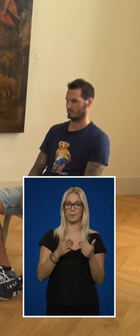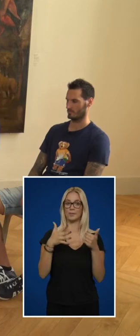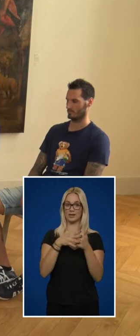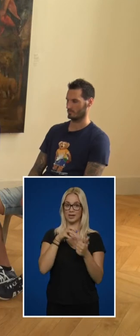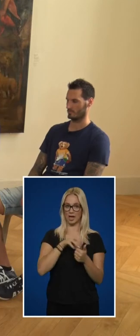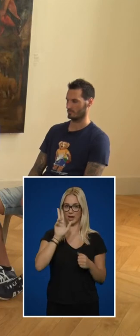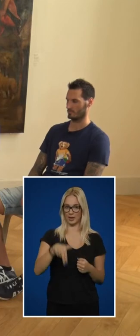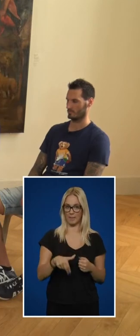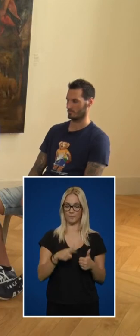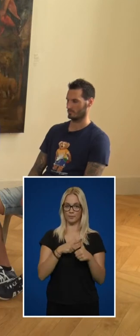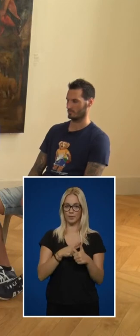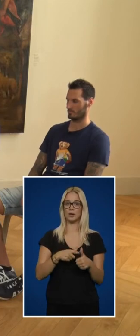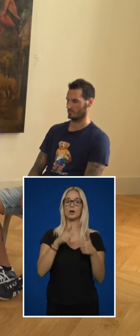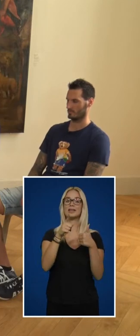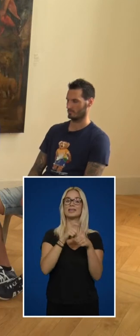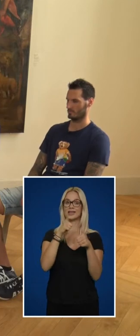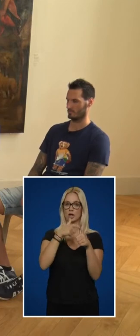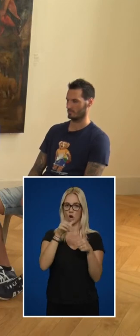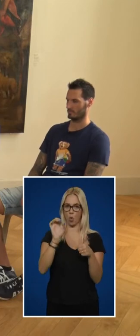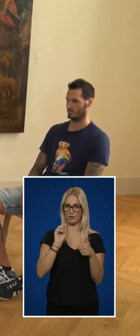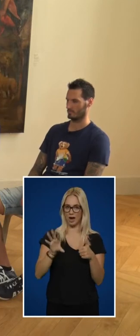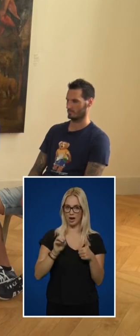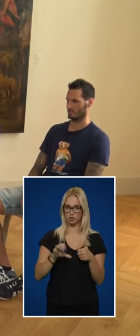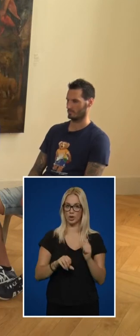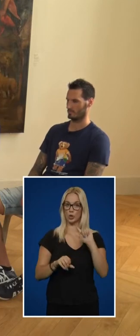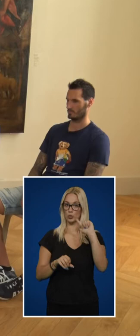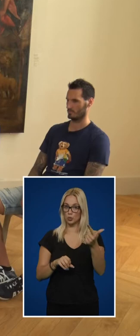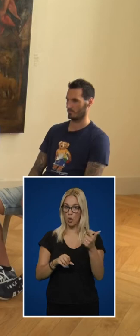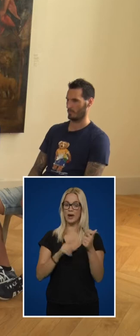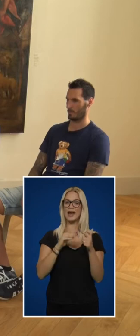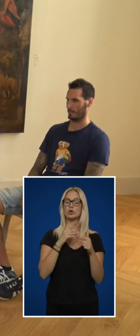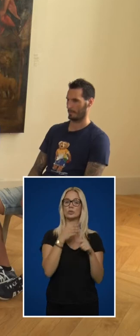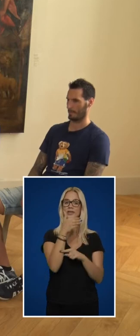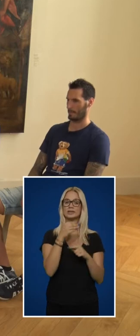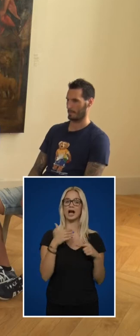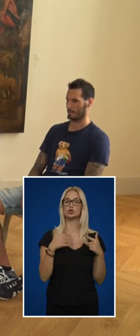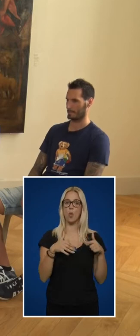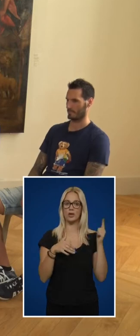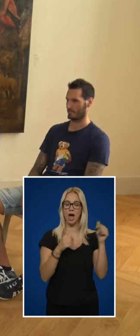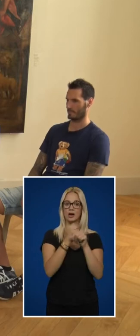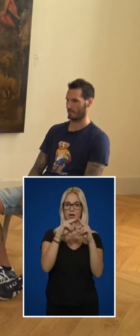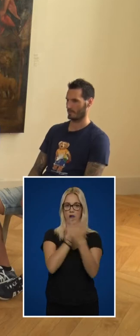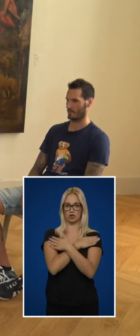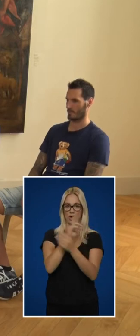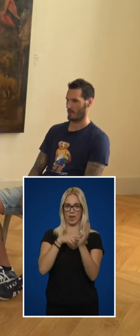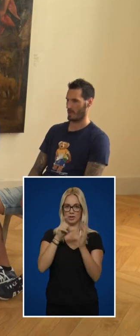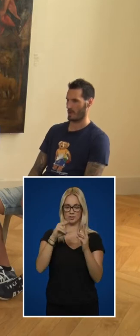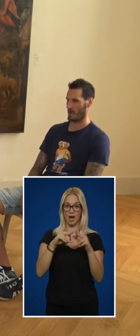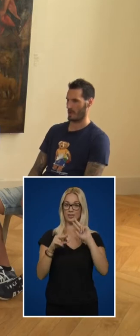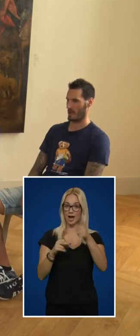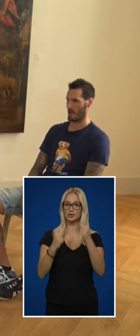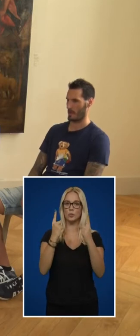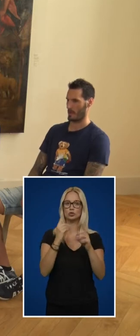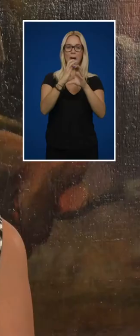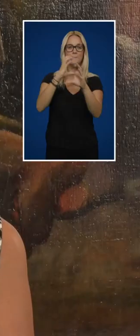izgrađena dva reciklažna dvorišta. Jedno je na odlagalištu Diklo, a drugo je reciklažno dvorište u industrijskoj zoni